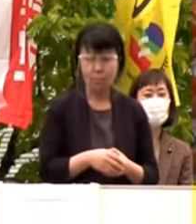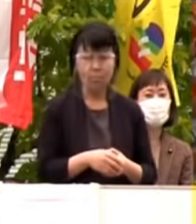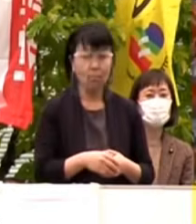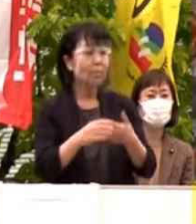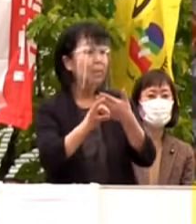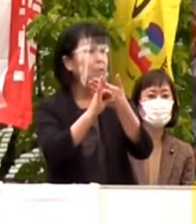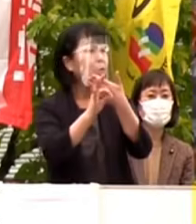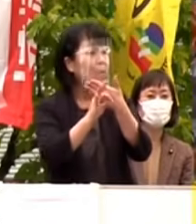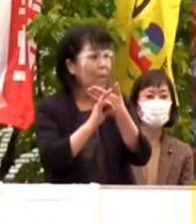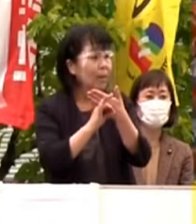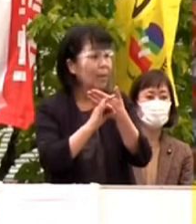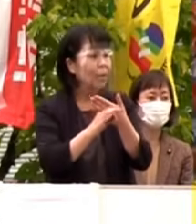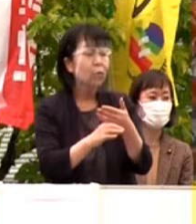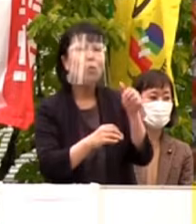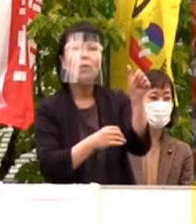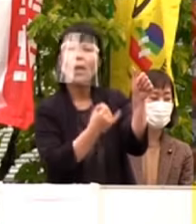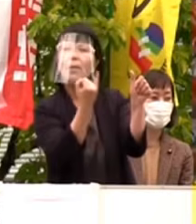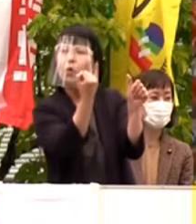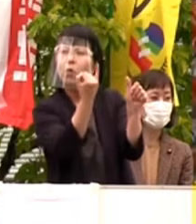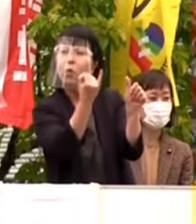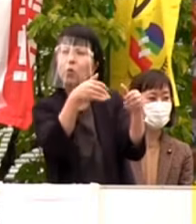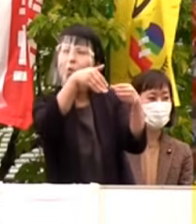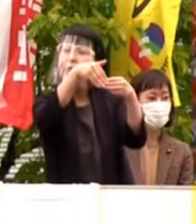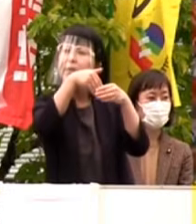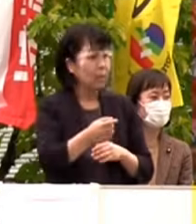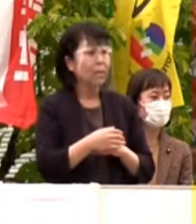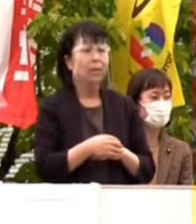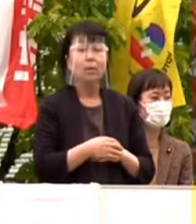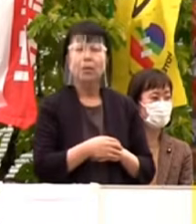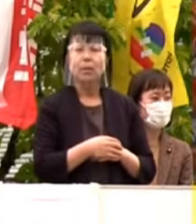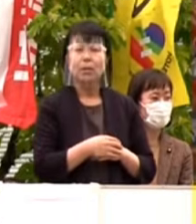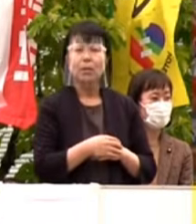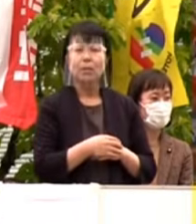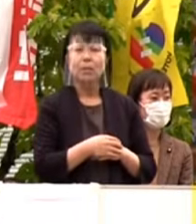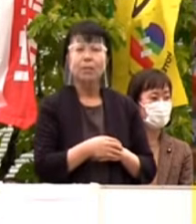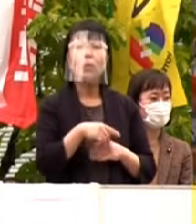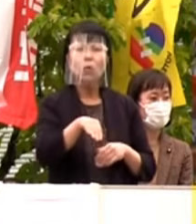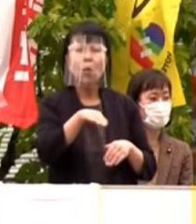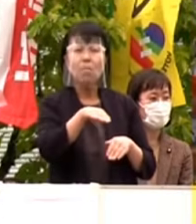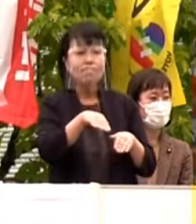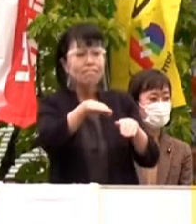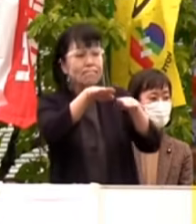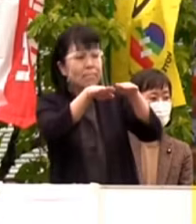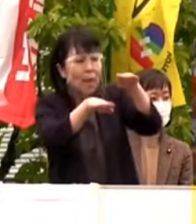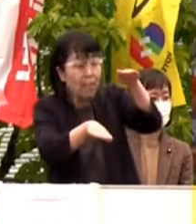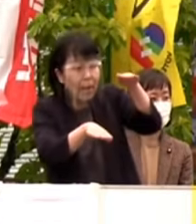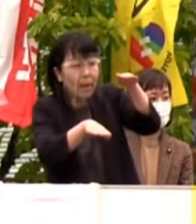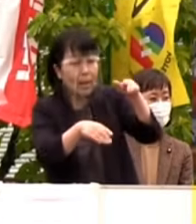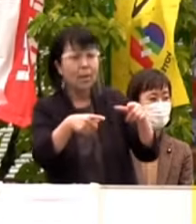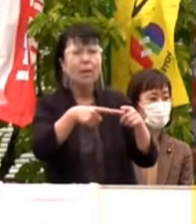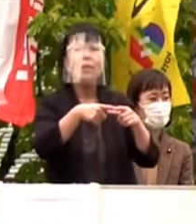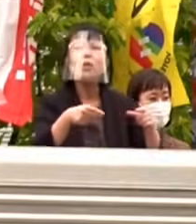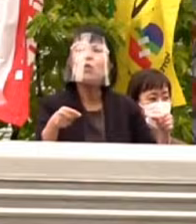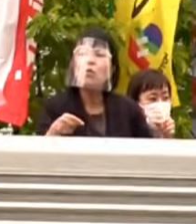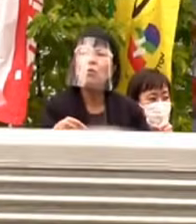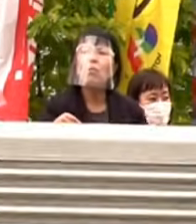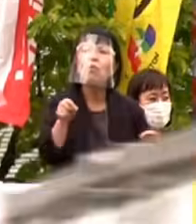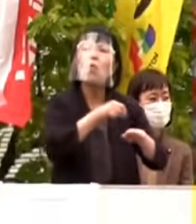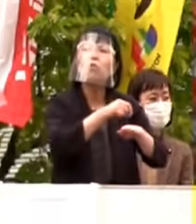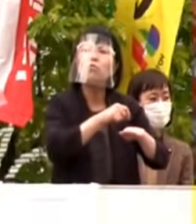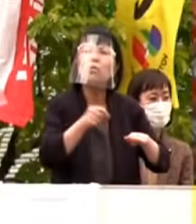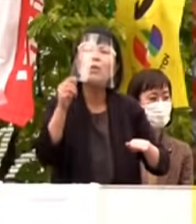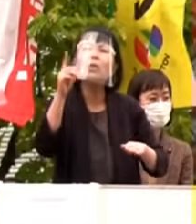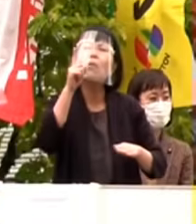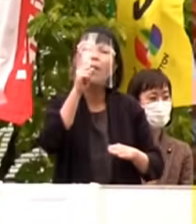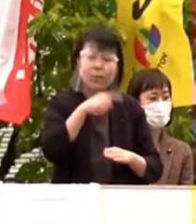さん、男女の賃金格差という問題がある。この賃金格差、日本は特にひどくて、女